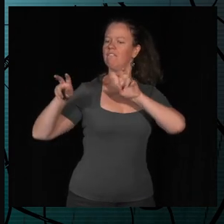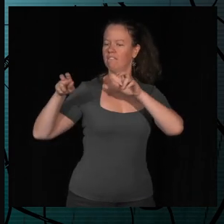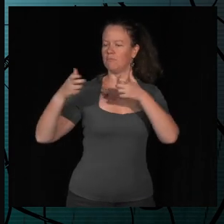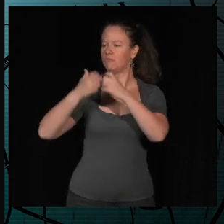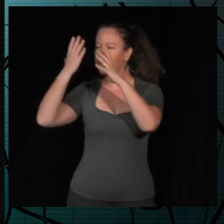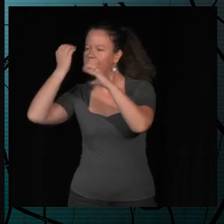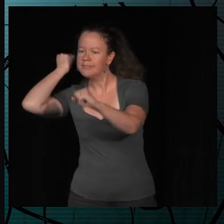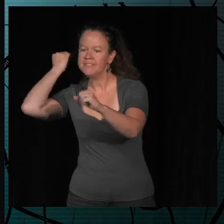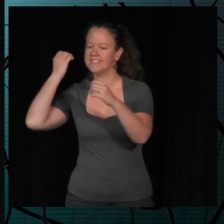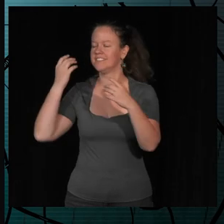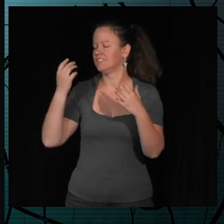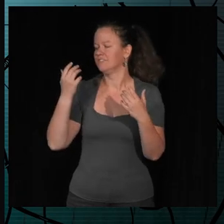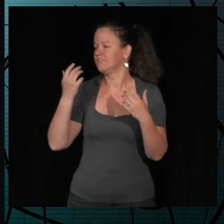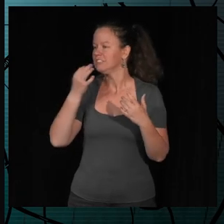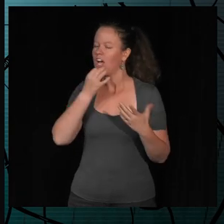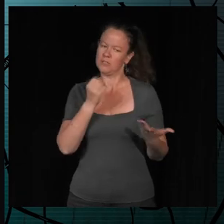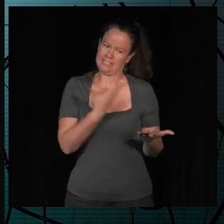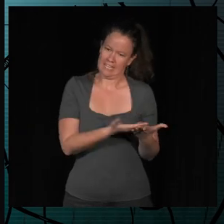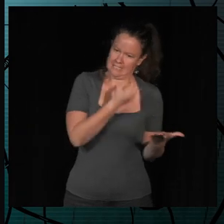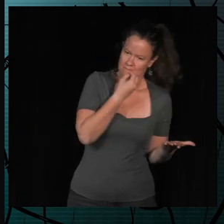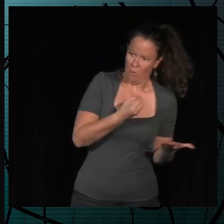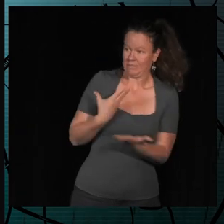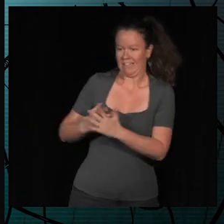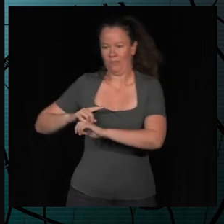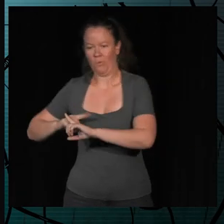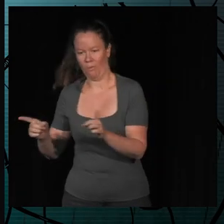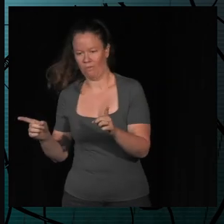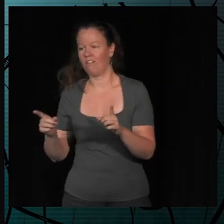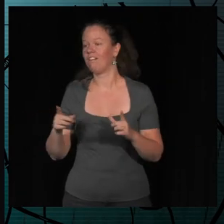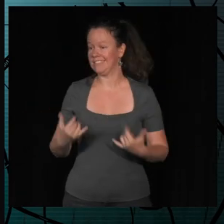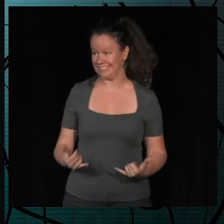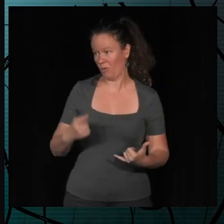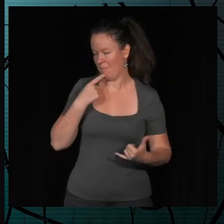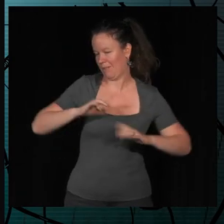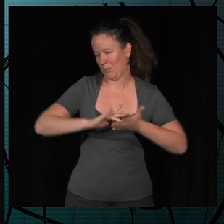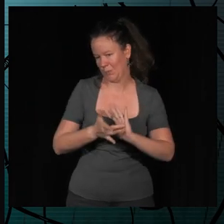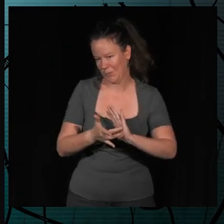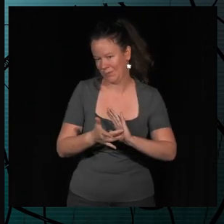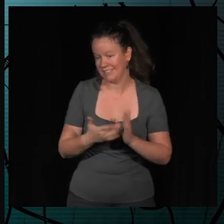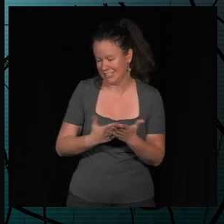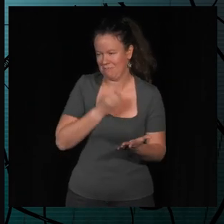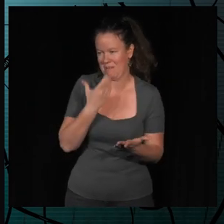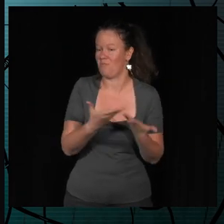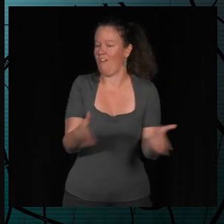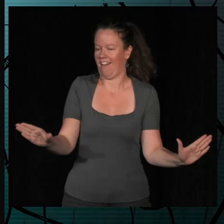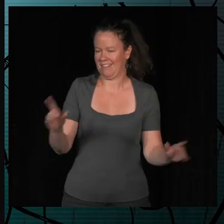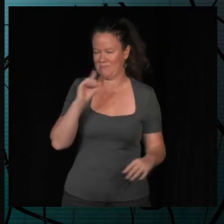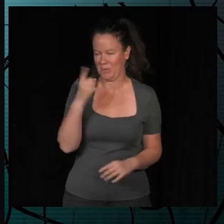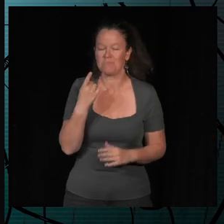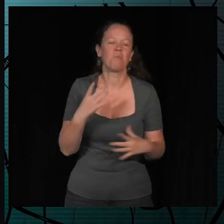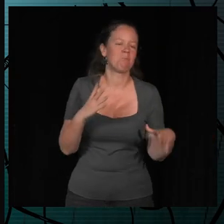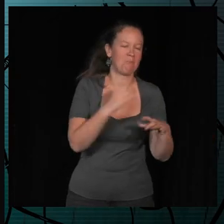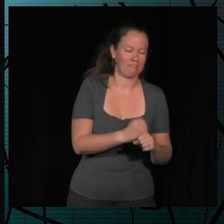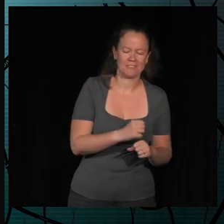académies c'est je crois que c'est aussi cette façon assez décomplexée de de de de s'intéresser aux jeux vidéos qui me paraît très intéressante je reviens